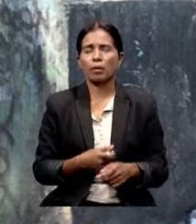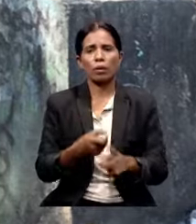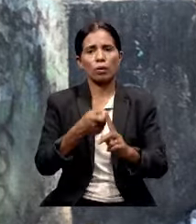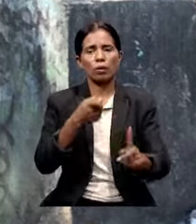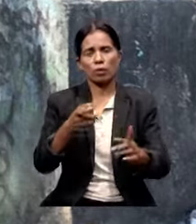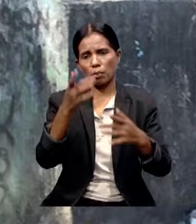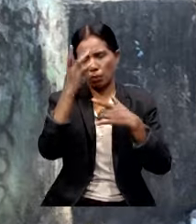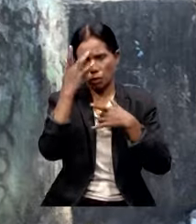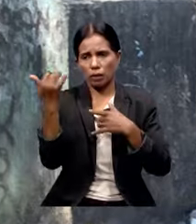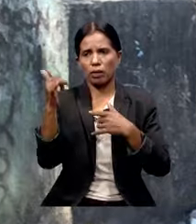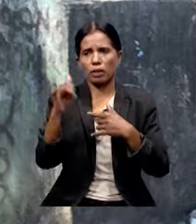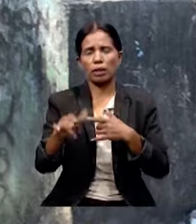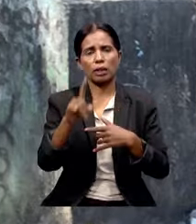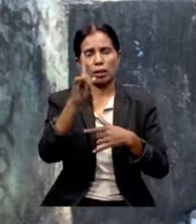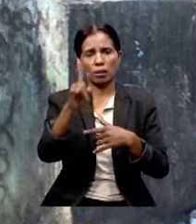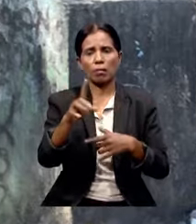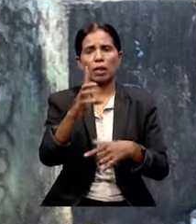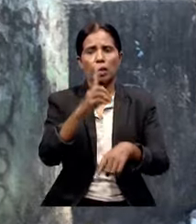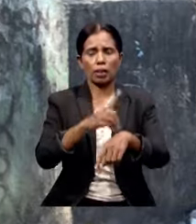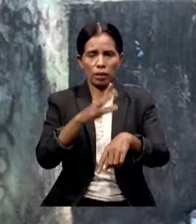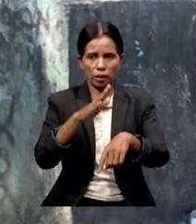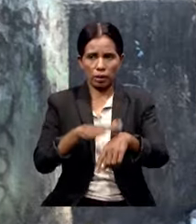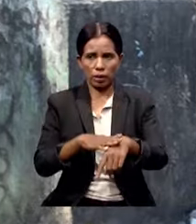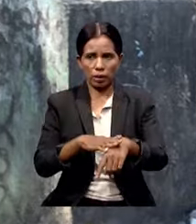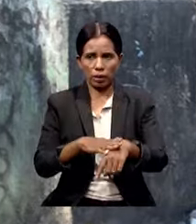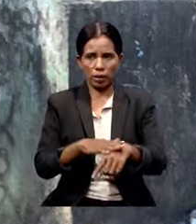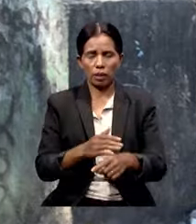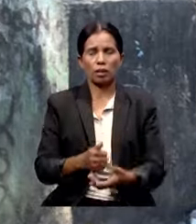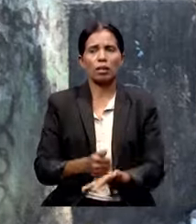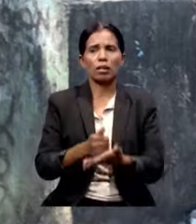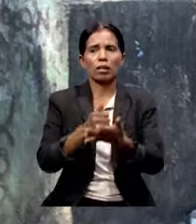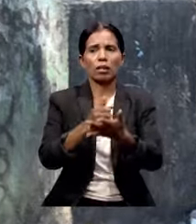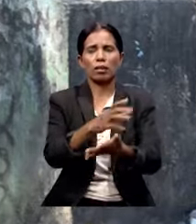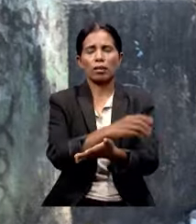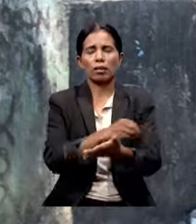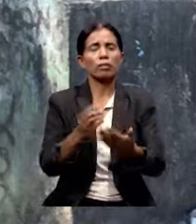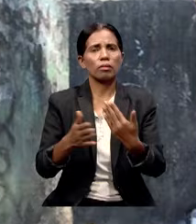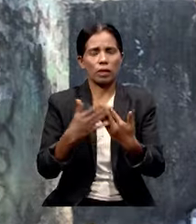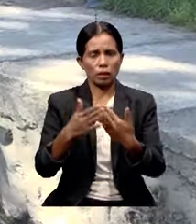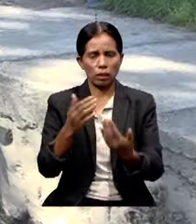sirne, ida magdenge. Nebe, fasilmente hasoru iha tempo udang.